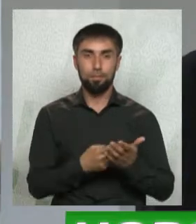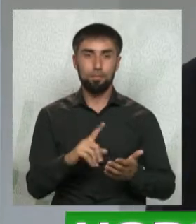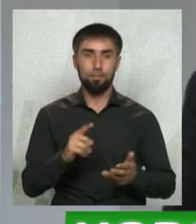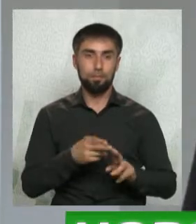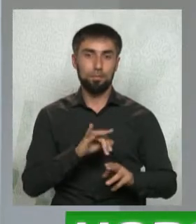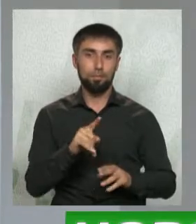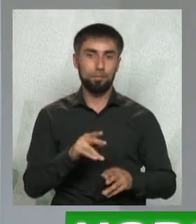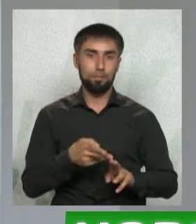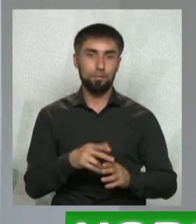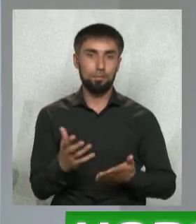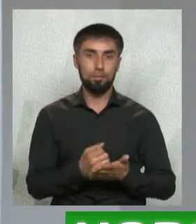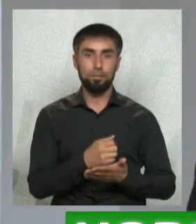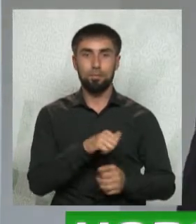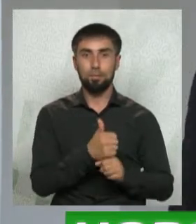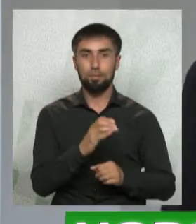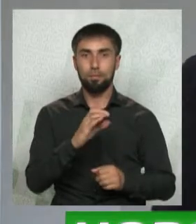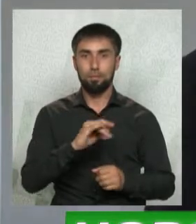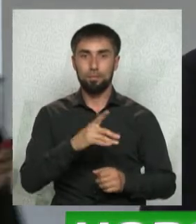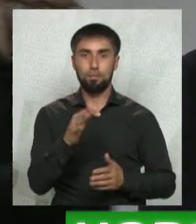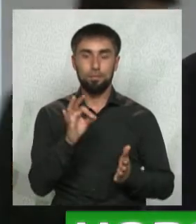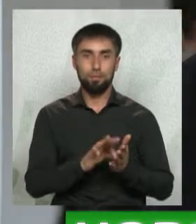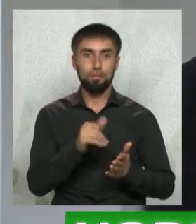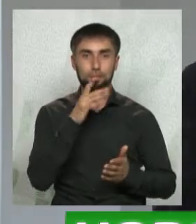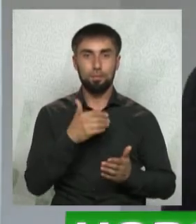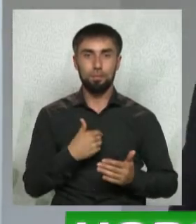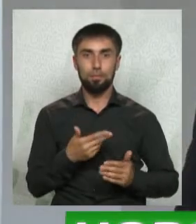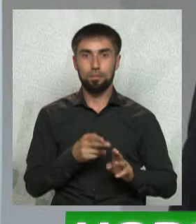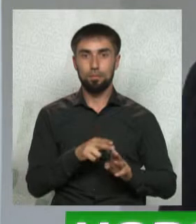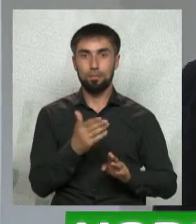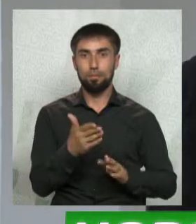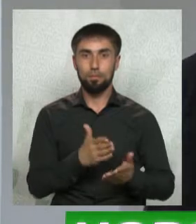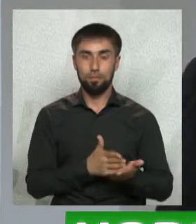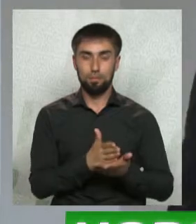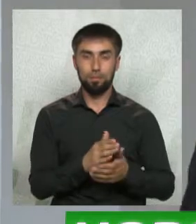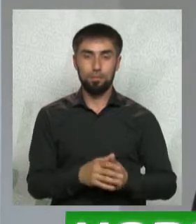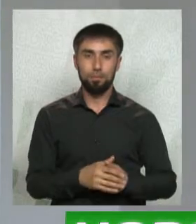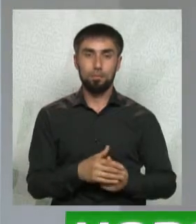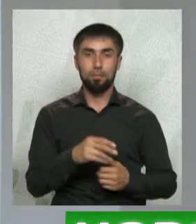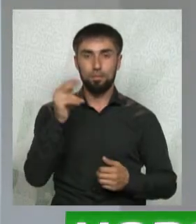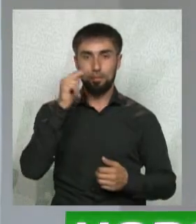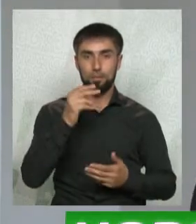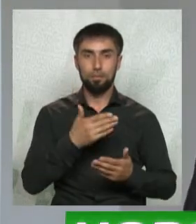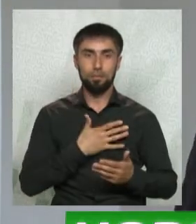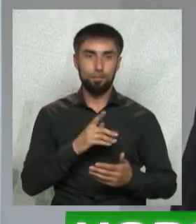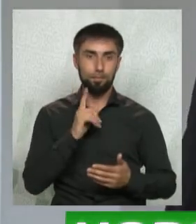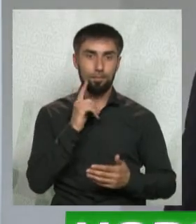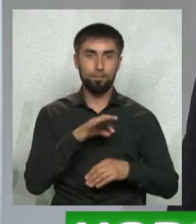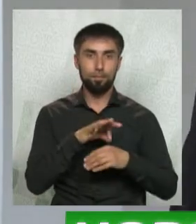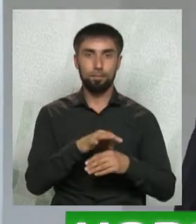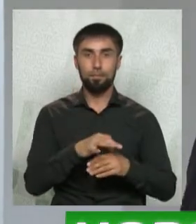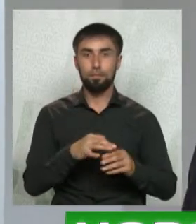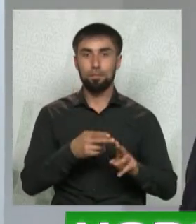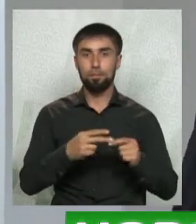из этого получится. Основная суть, цель, которую мы преследуем в этом проекте, это научить нашу молодежь вести